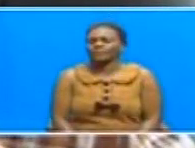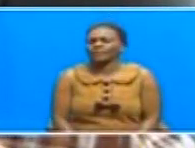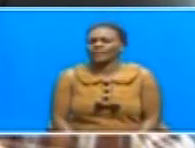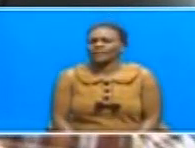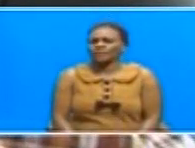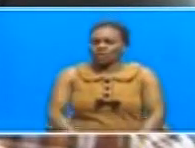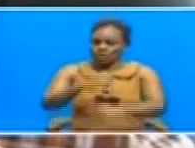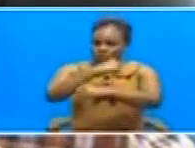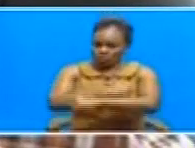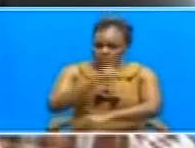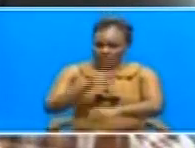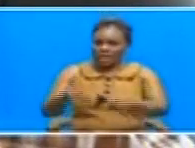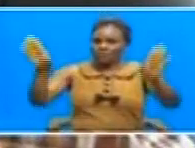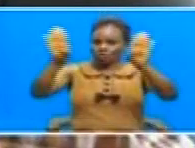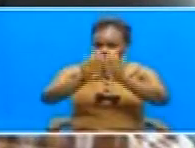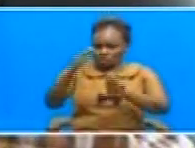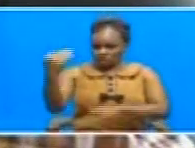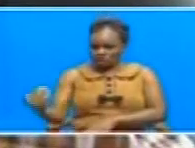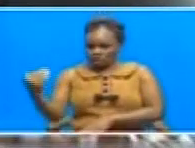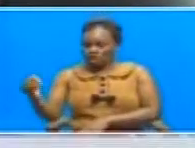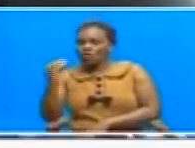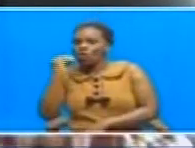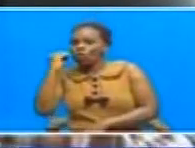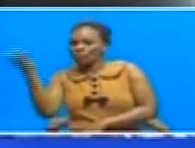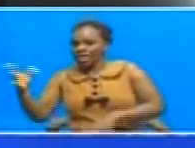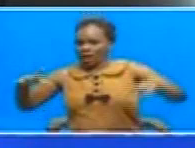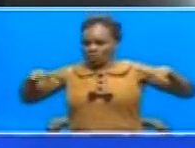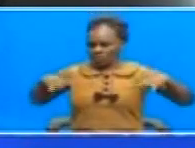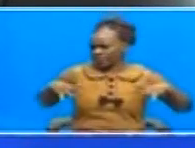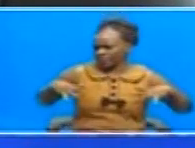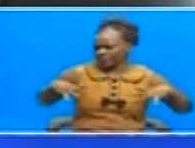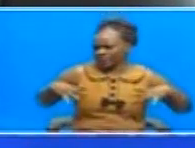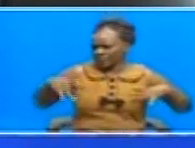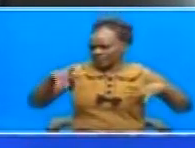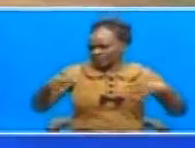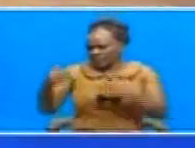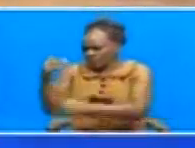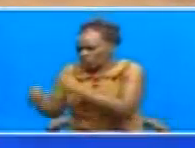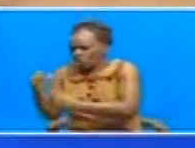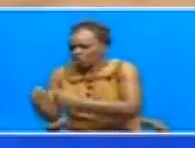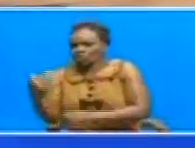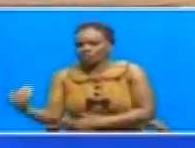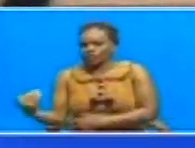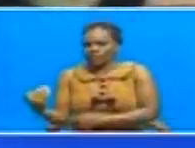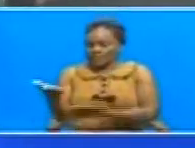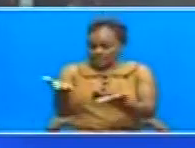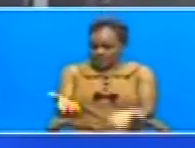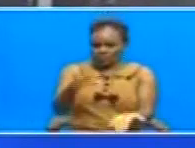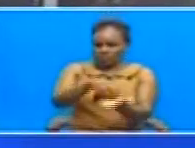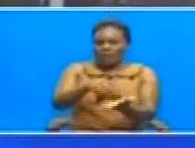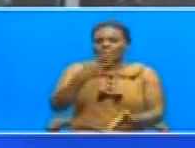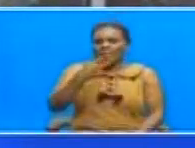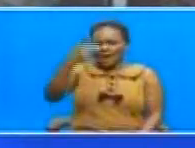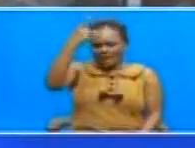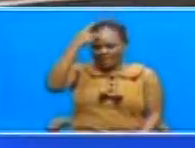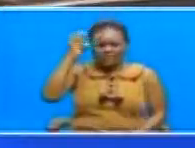kwamba shule ikifungwa wakati wanafunzi wako likizo, wawe karibu na watoto wao. Kufuatia tukio hilo, wazazi